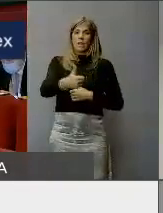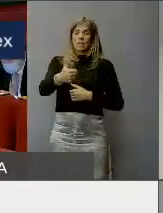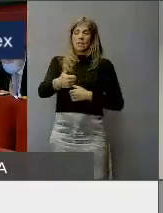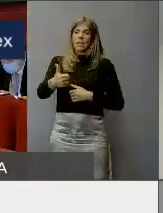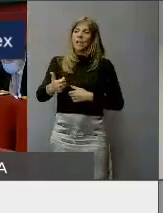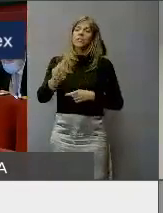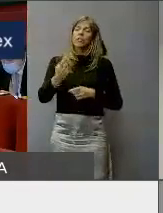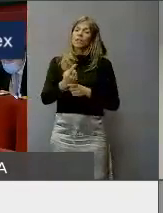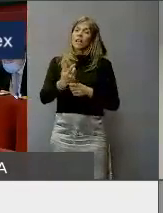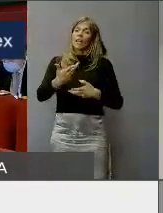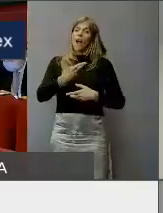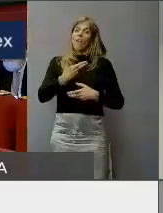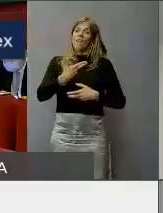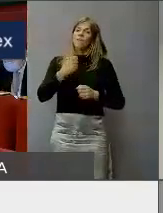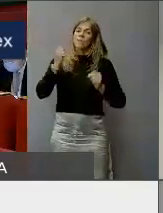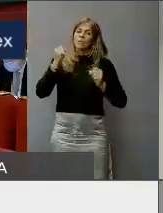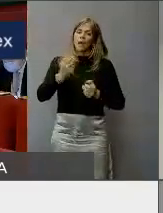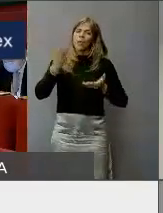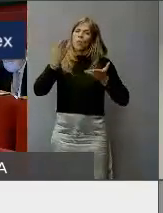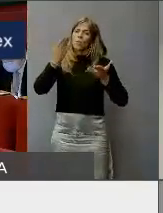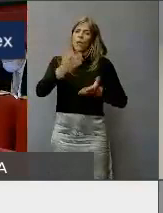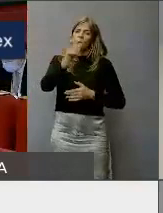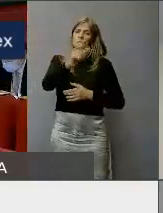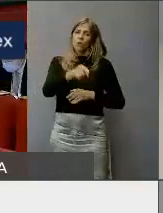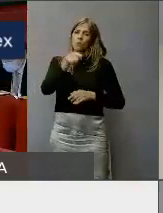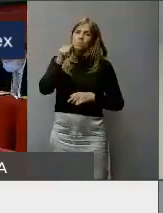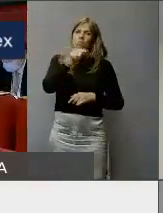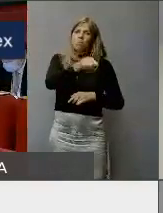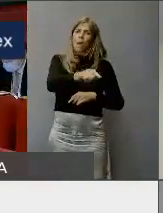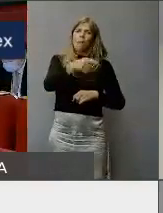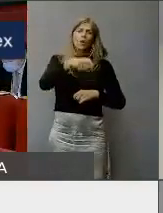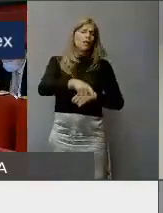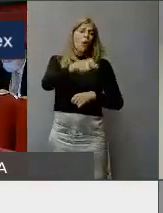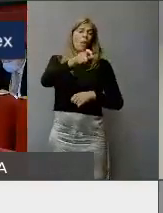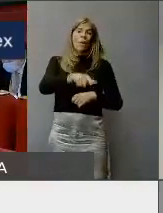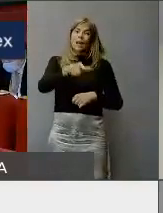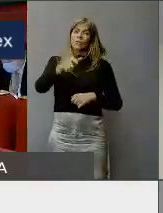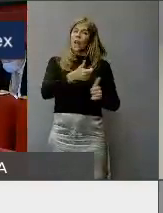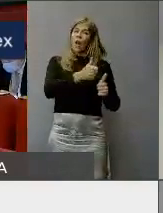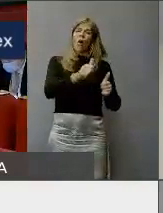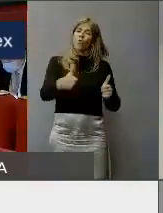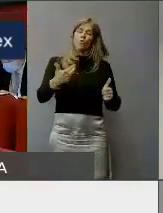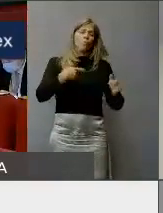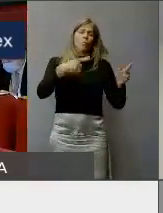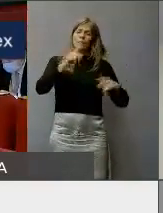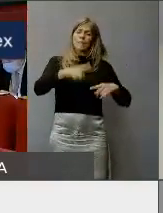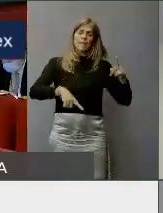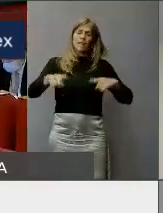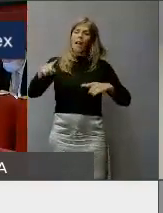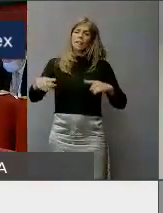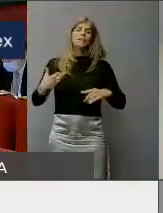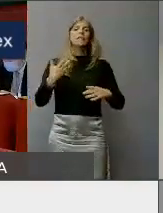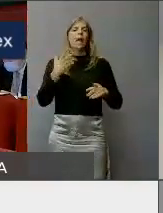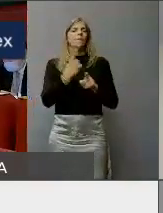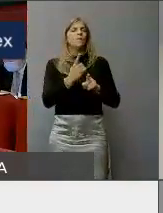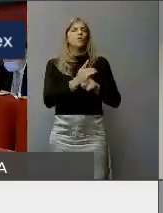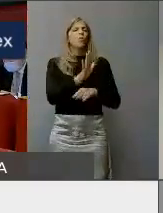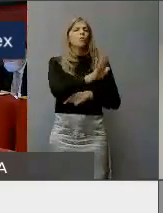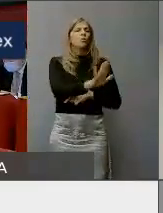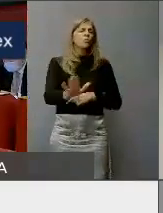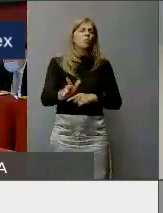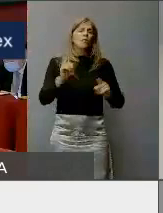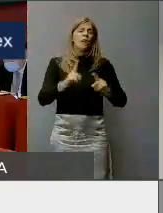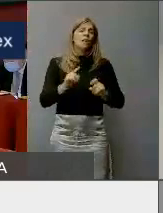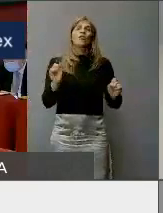quella persona perché ogni persona è portatrice di un bisogno difficilmente categorizzabile o